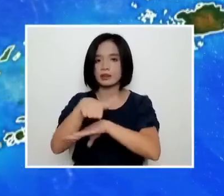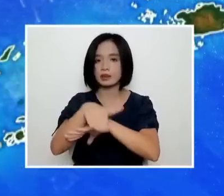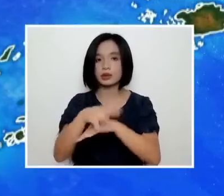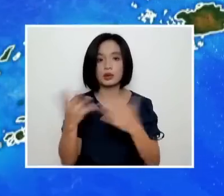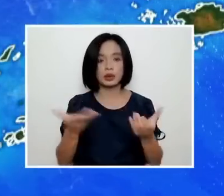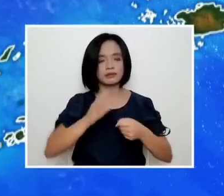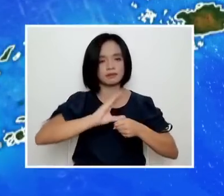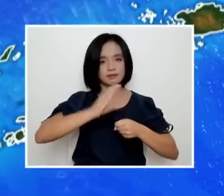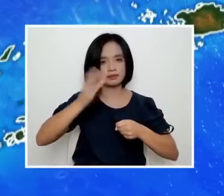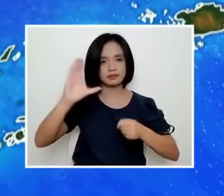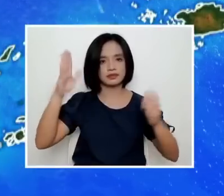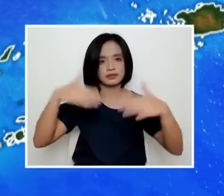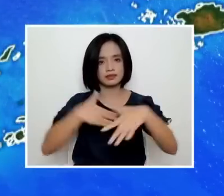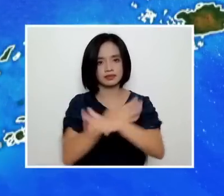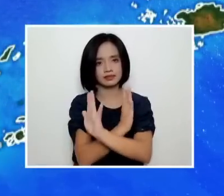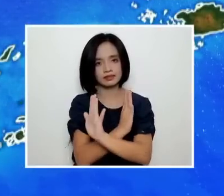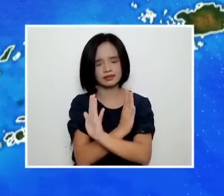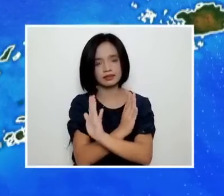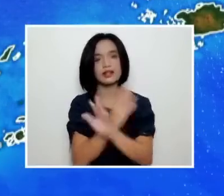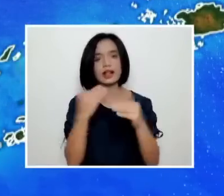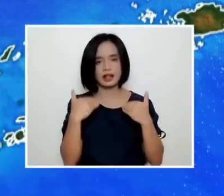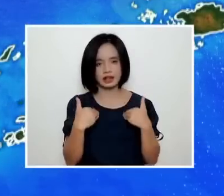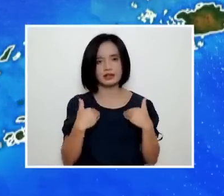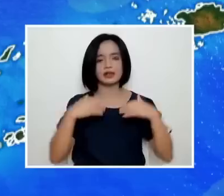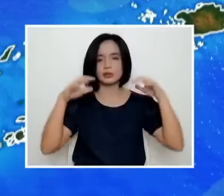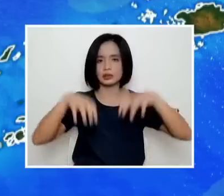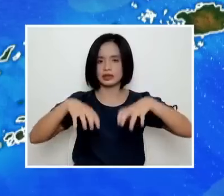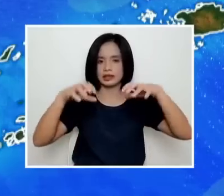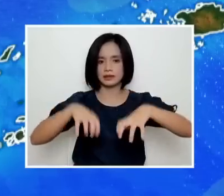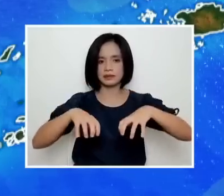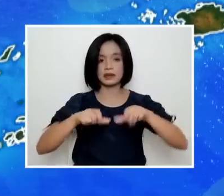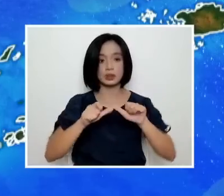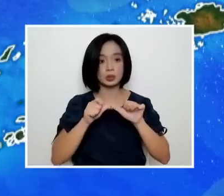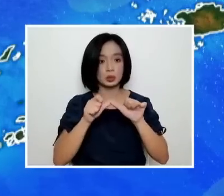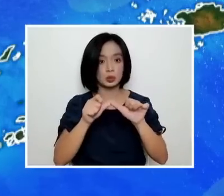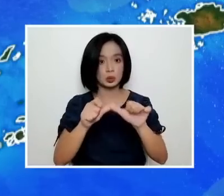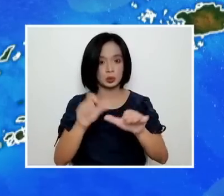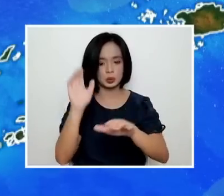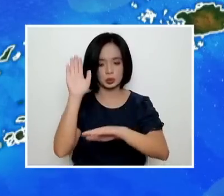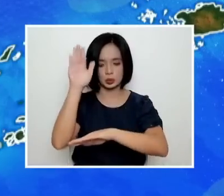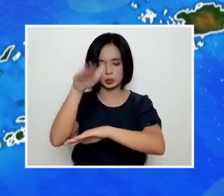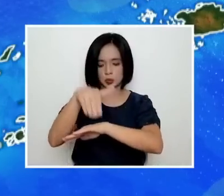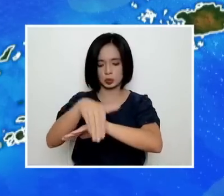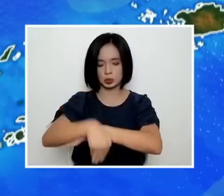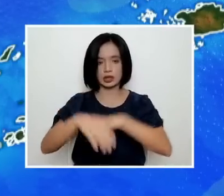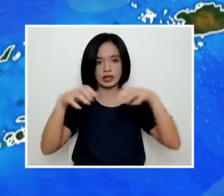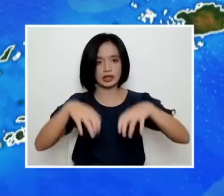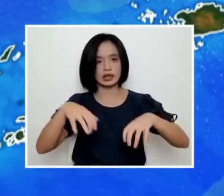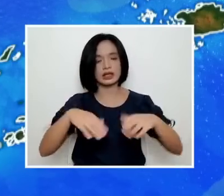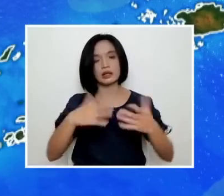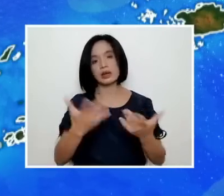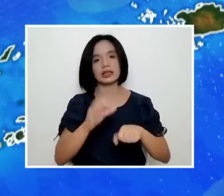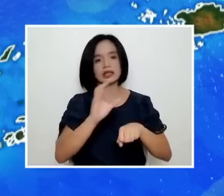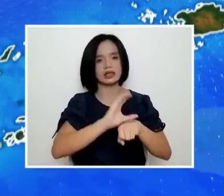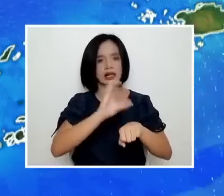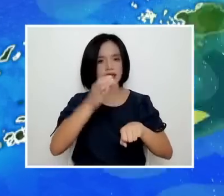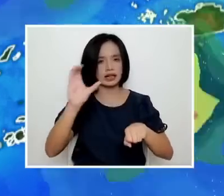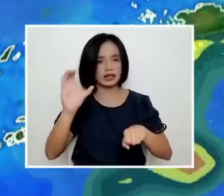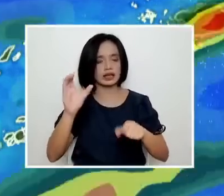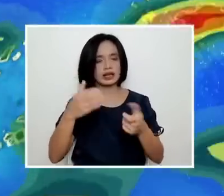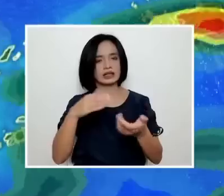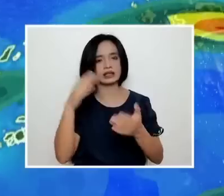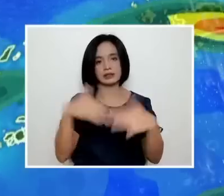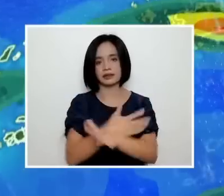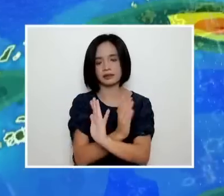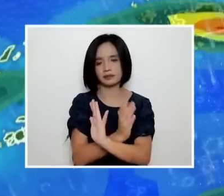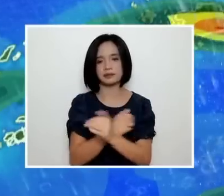Caraga, Davao Region at Sokcergen may mga pag-ulan at magpapatuloy ang ulan sa gabi sa ilang bahagi pa ng Caraga at Davao Region. Sa Linggo ng umaga